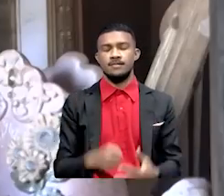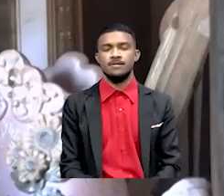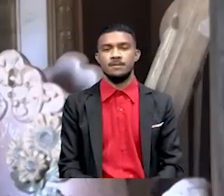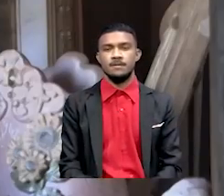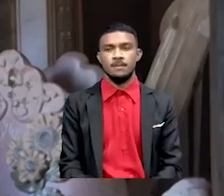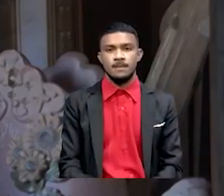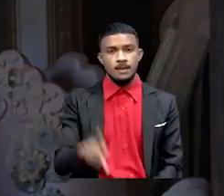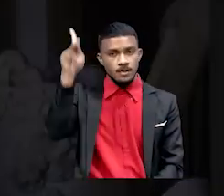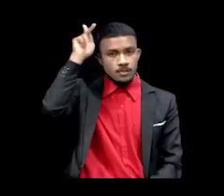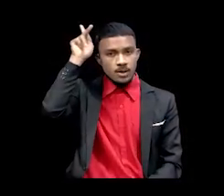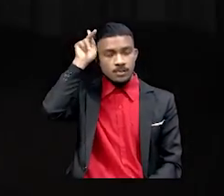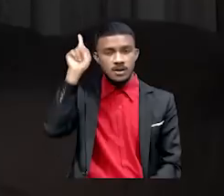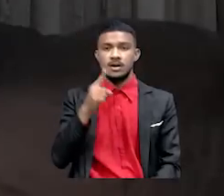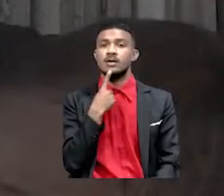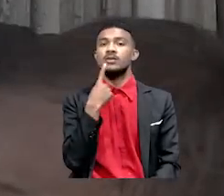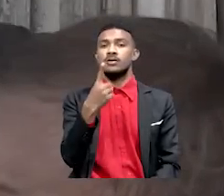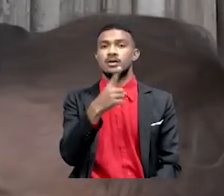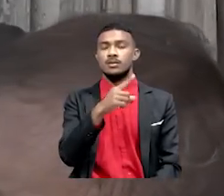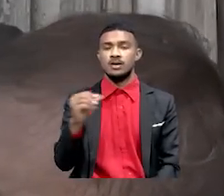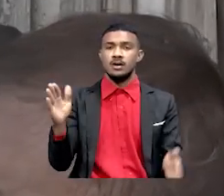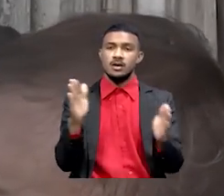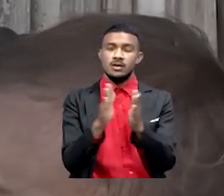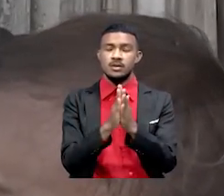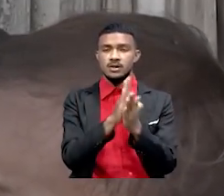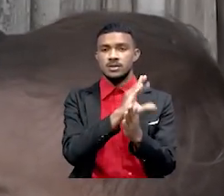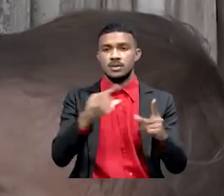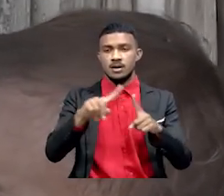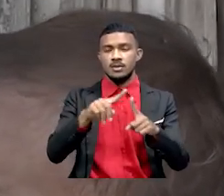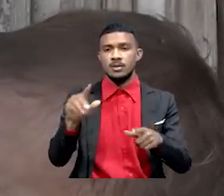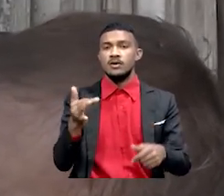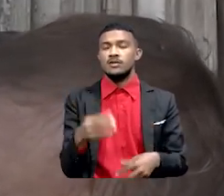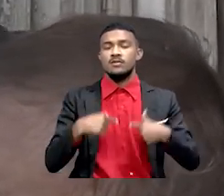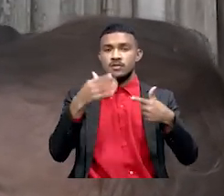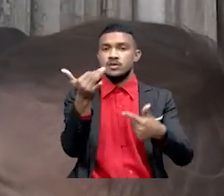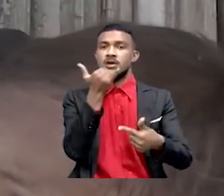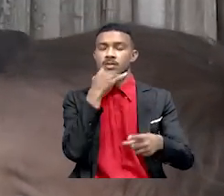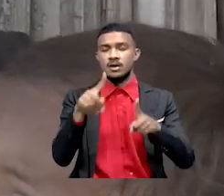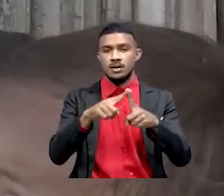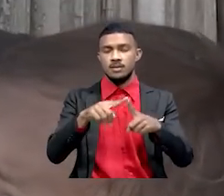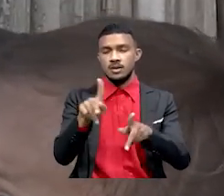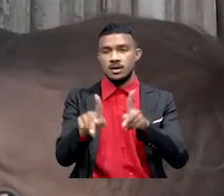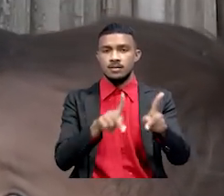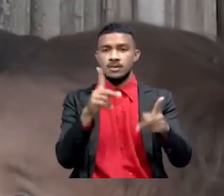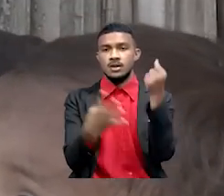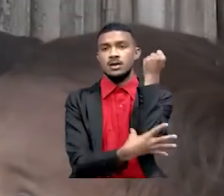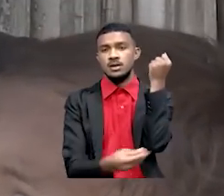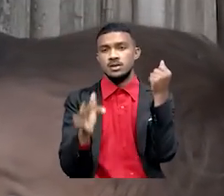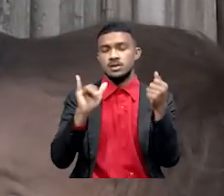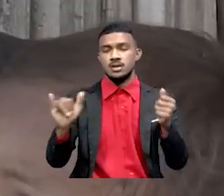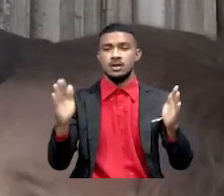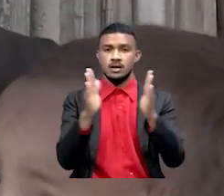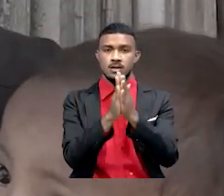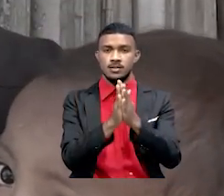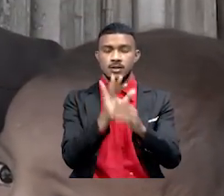Papa Francisco kondena ema sirene be zulga ema kiak sira, O Papa Francisco, huso adu uma creda labele husik ema